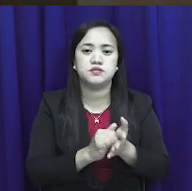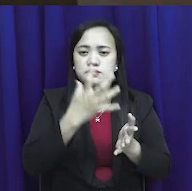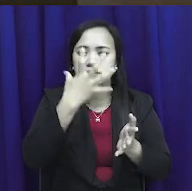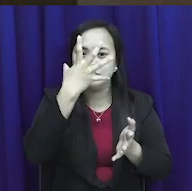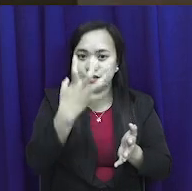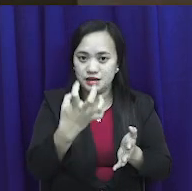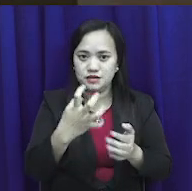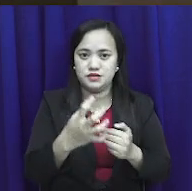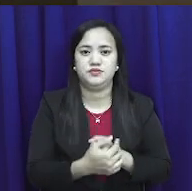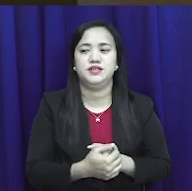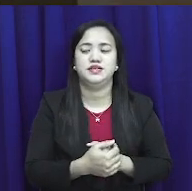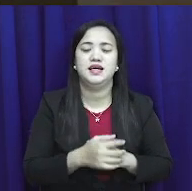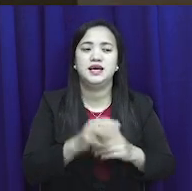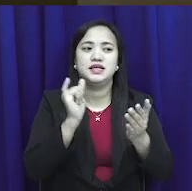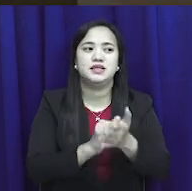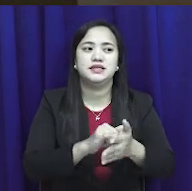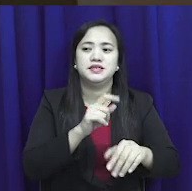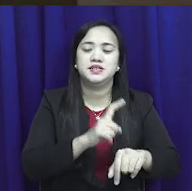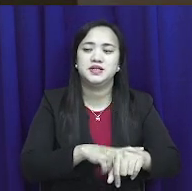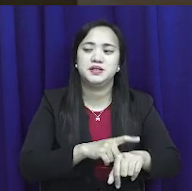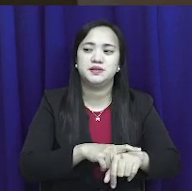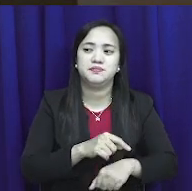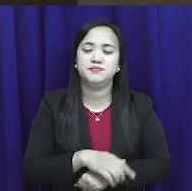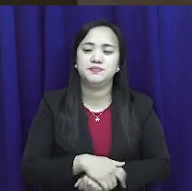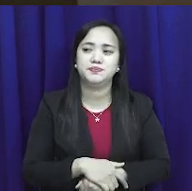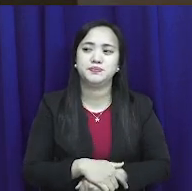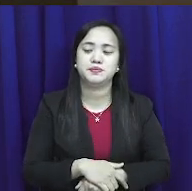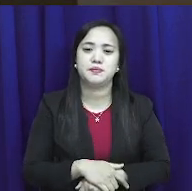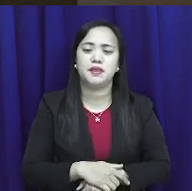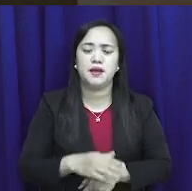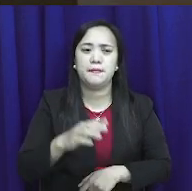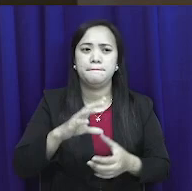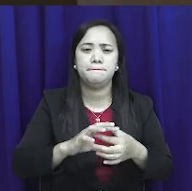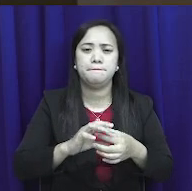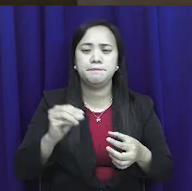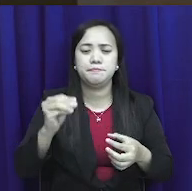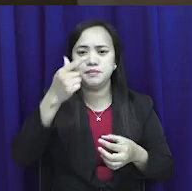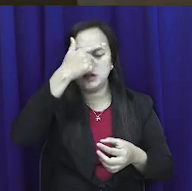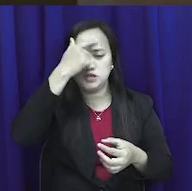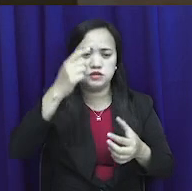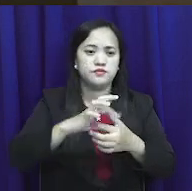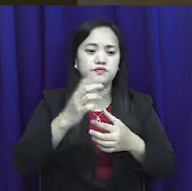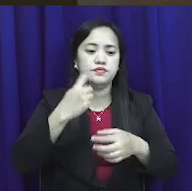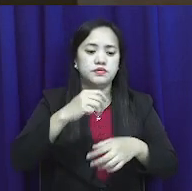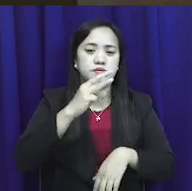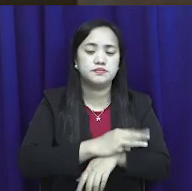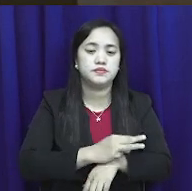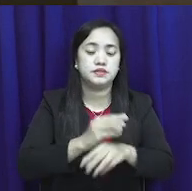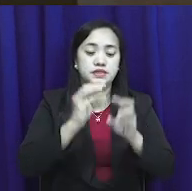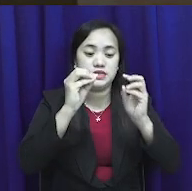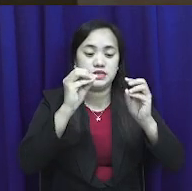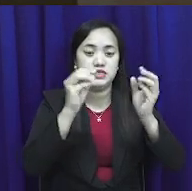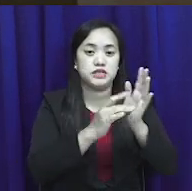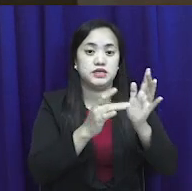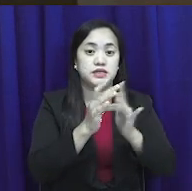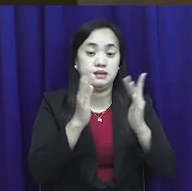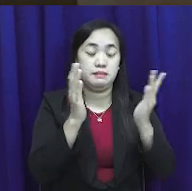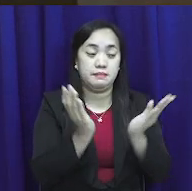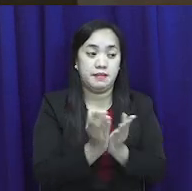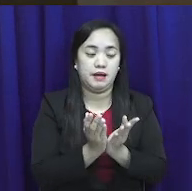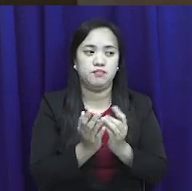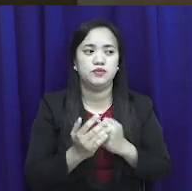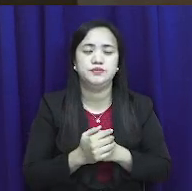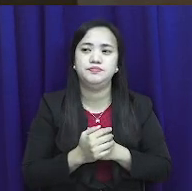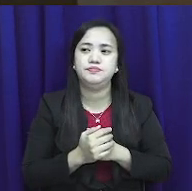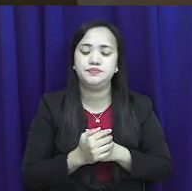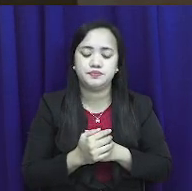kaya pagka at and because of the Ministry because of the teaching sa pulpito na